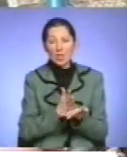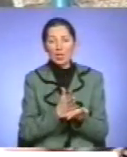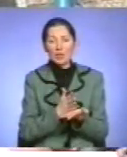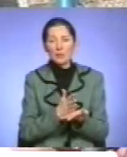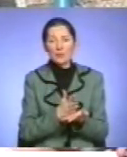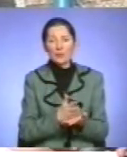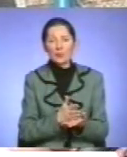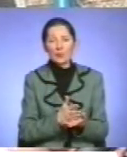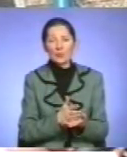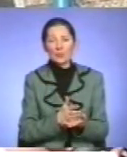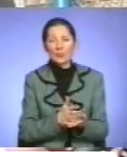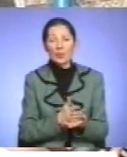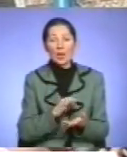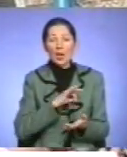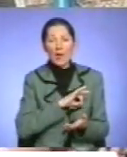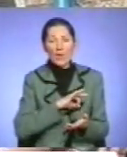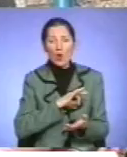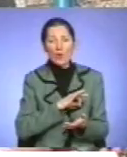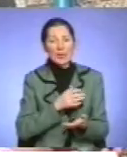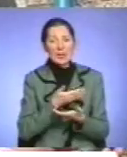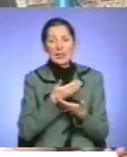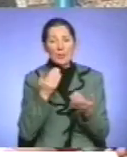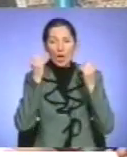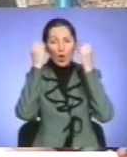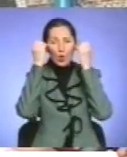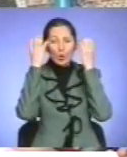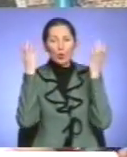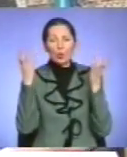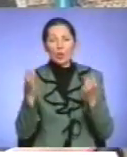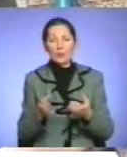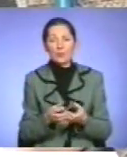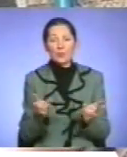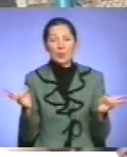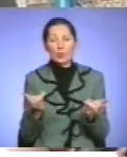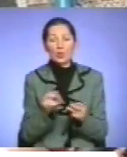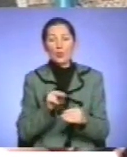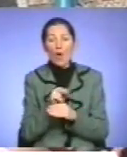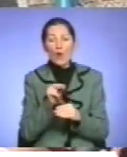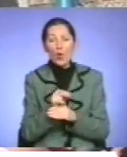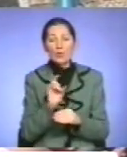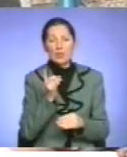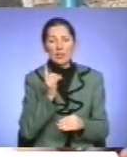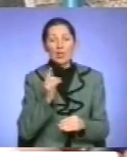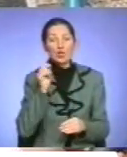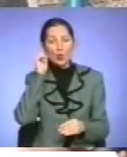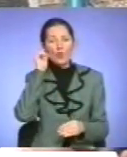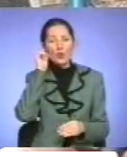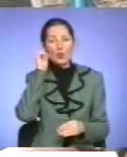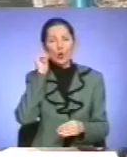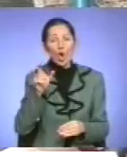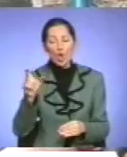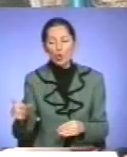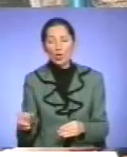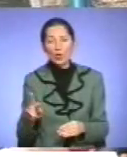збирали. Вихованість – немає тої культури. Потрібно виховувати з дитячого віку людину,